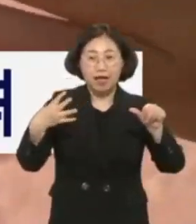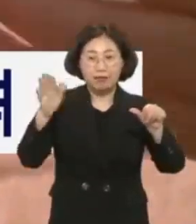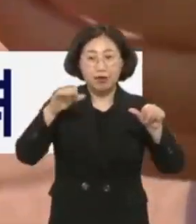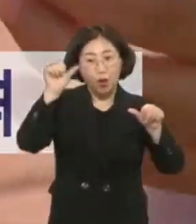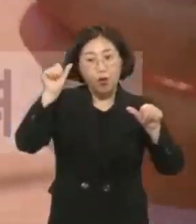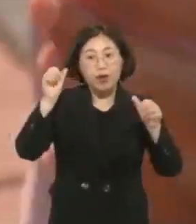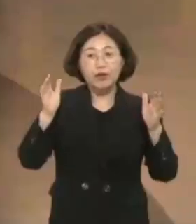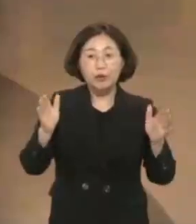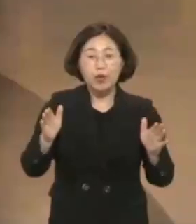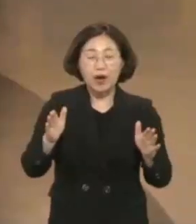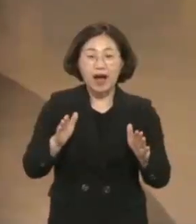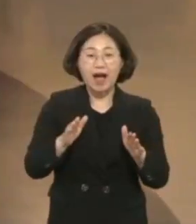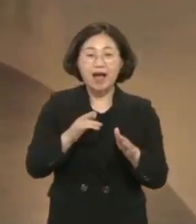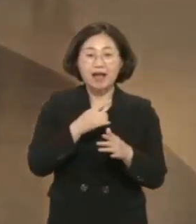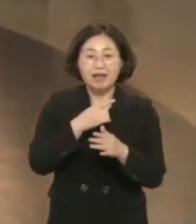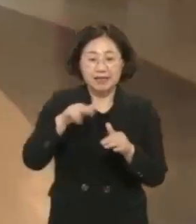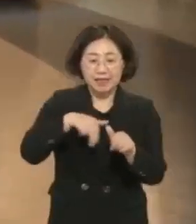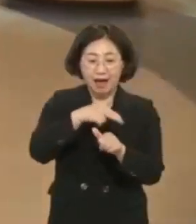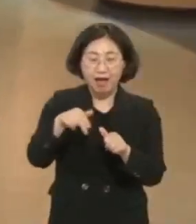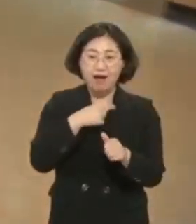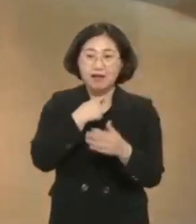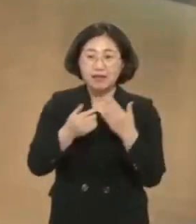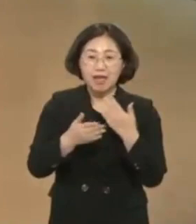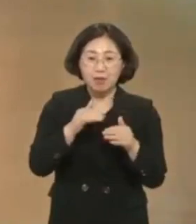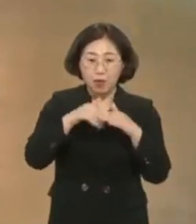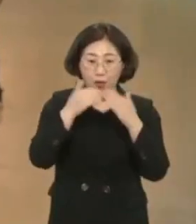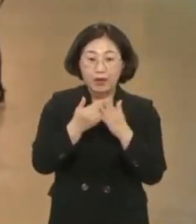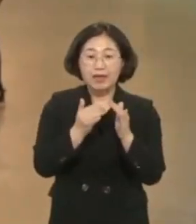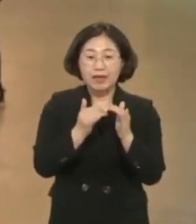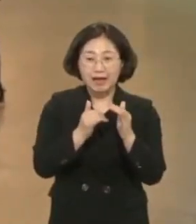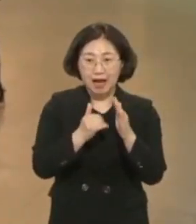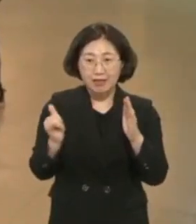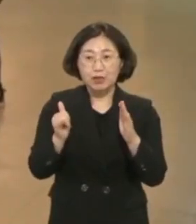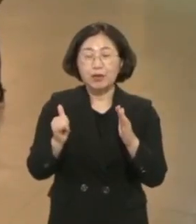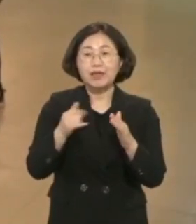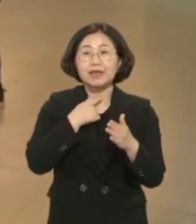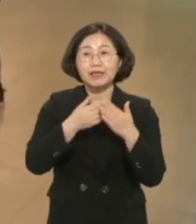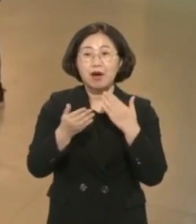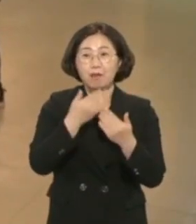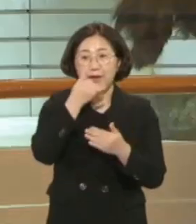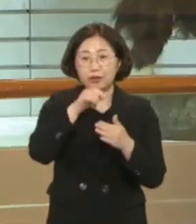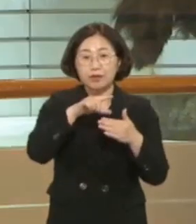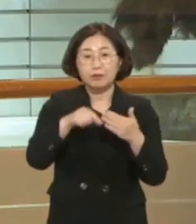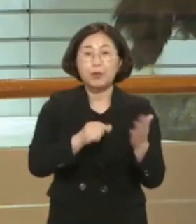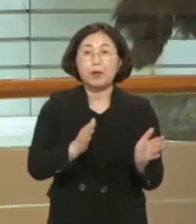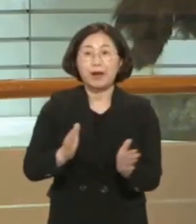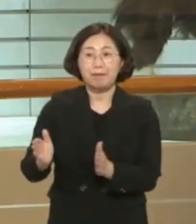조류 보화 같은 생태체험 등 온 가족이 즐길 수 있는 프로그램을 마련했습니다